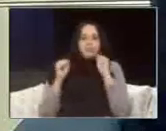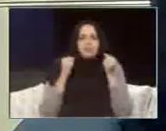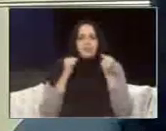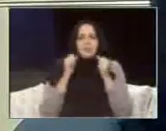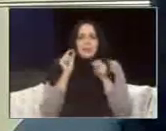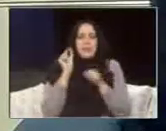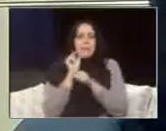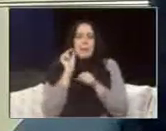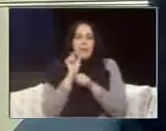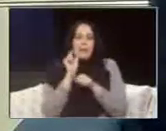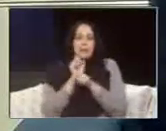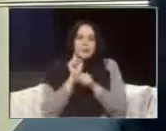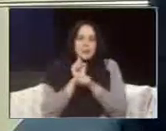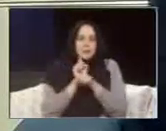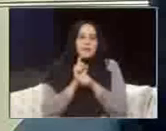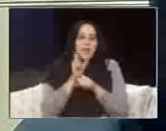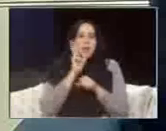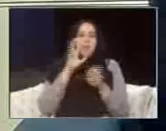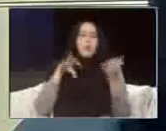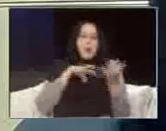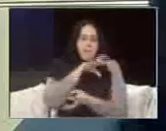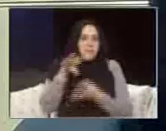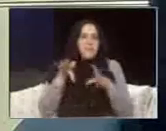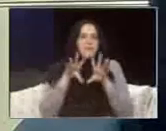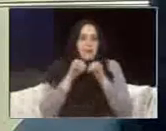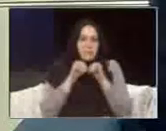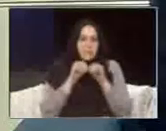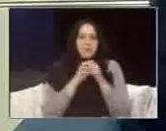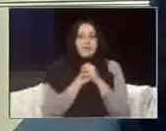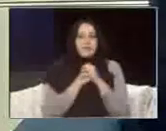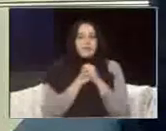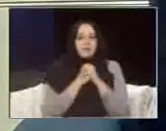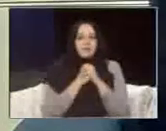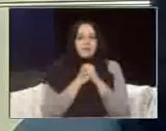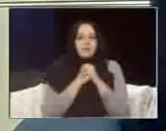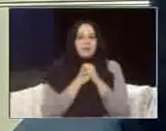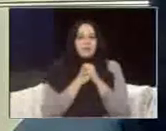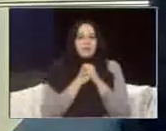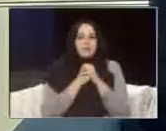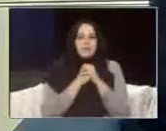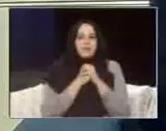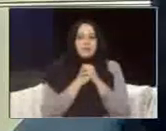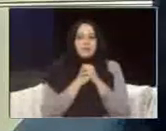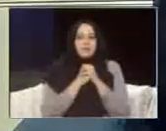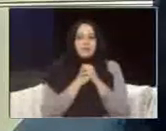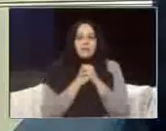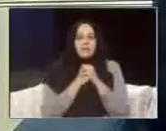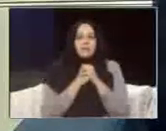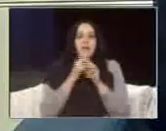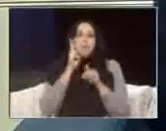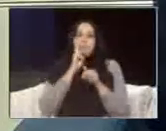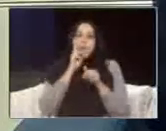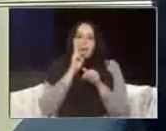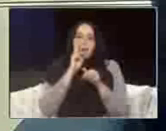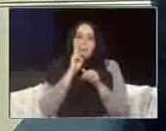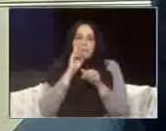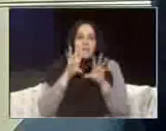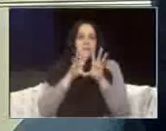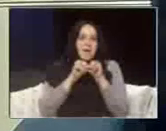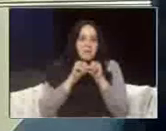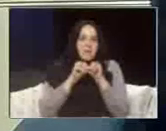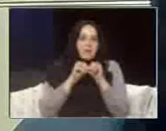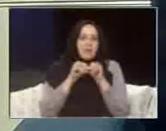والهضره يعني وقعت مشاكل عائليه. طيب وقعت مشاكل عائليه في بيت الزوج، خرجتي من بيت الزوجيه يعني؟ خرجت